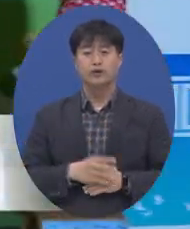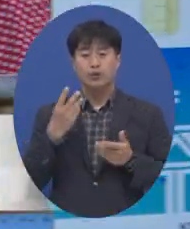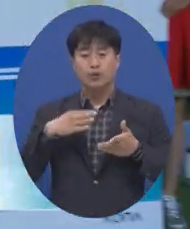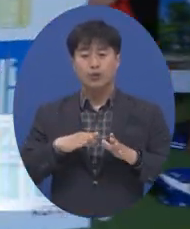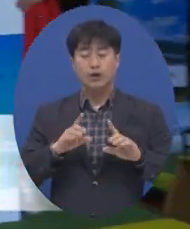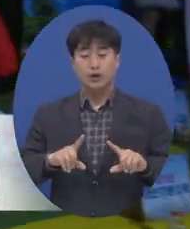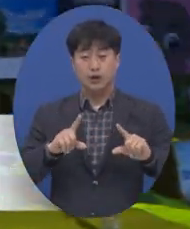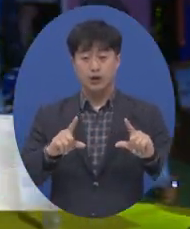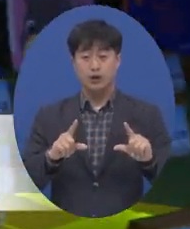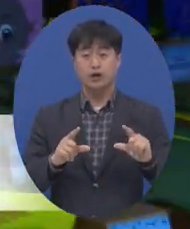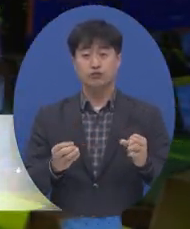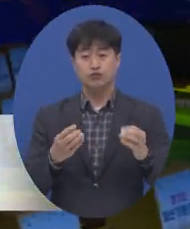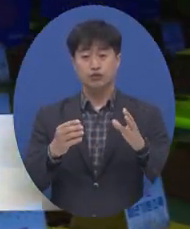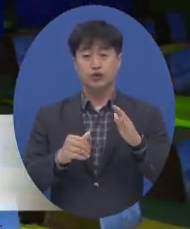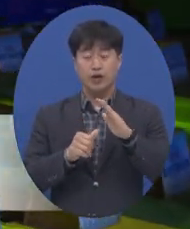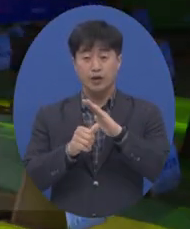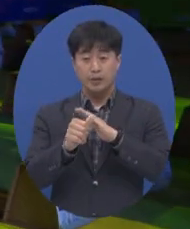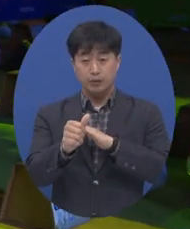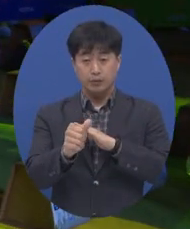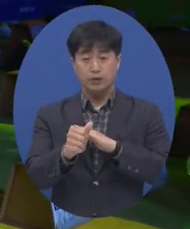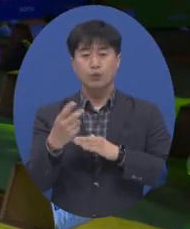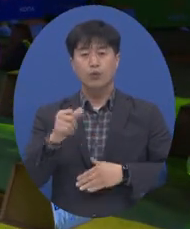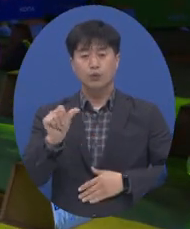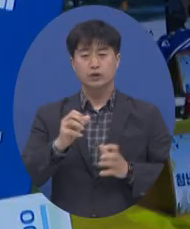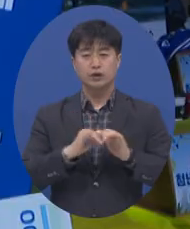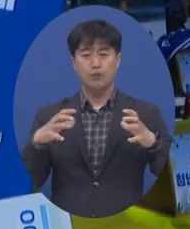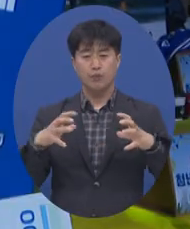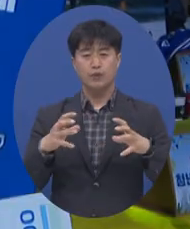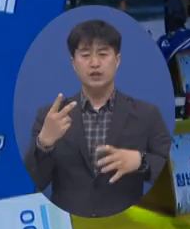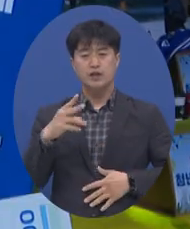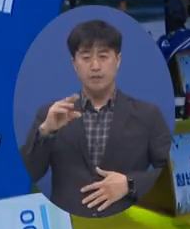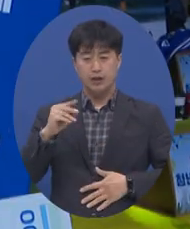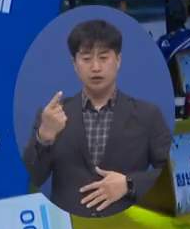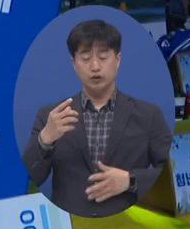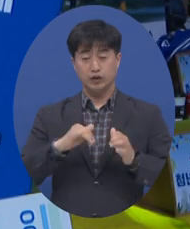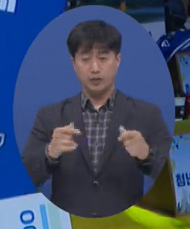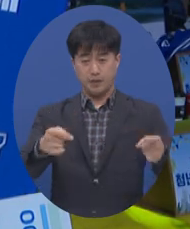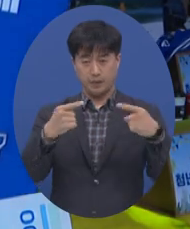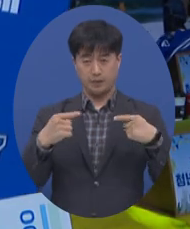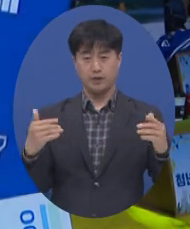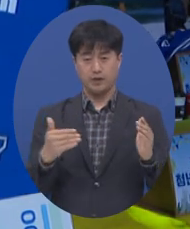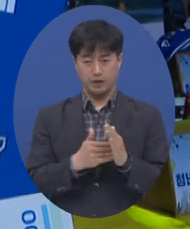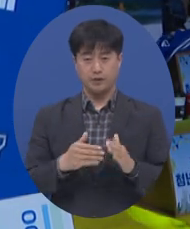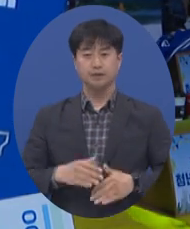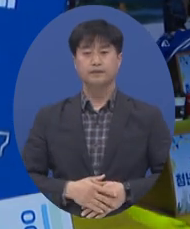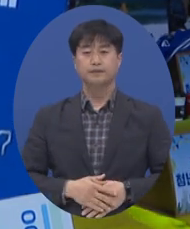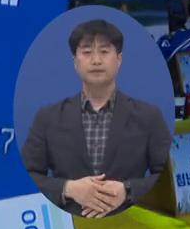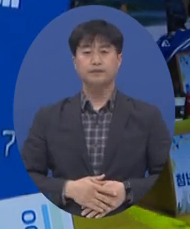경기도는 이날 행사를 찾은 5천여 명을 포함해 총 2만 1천여 명의 도민이 참가했다고 밝혔습니다.